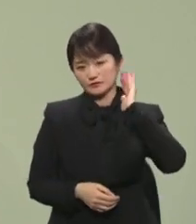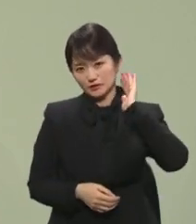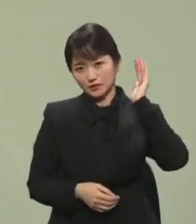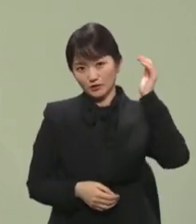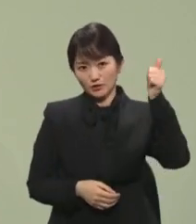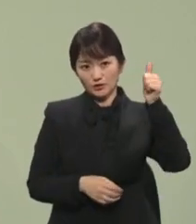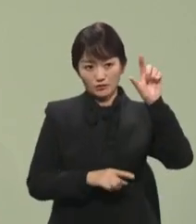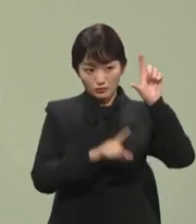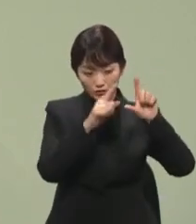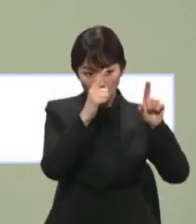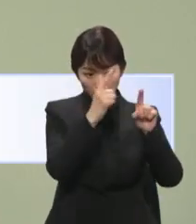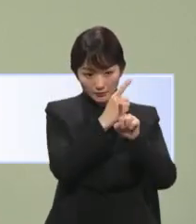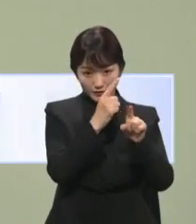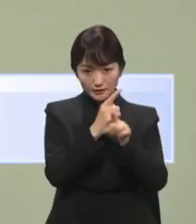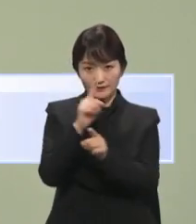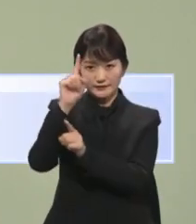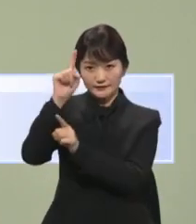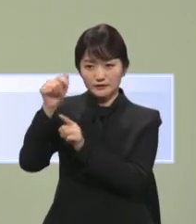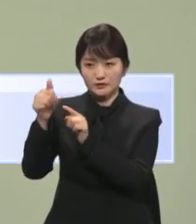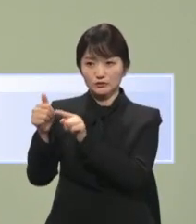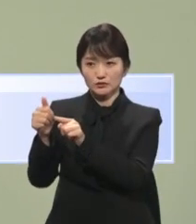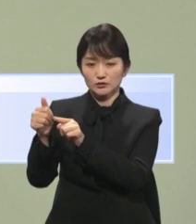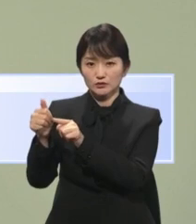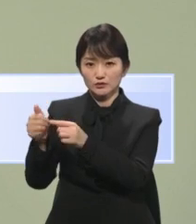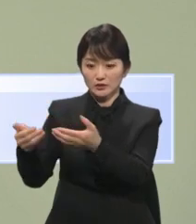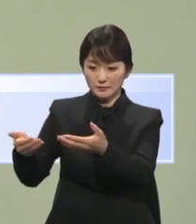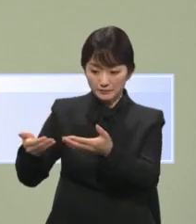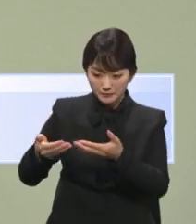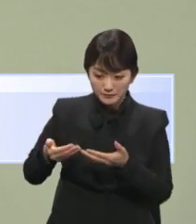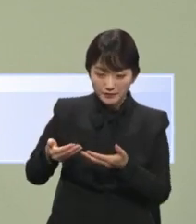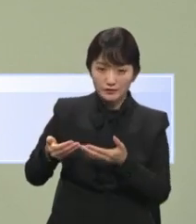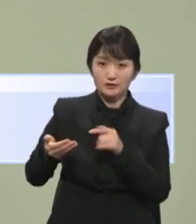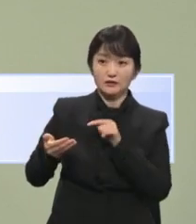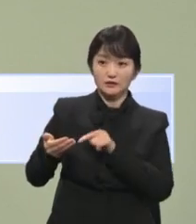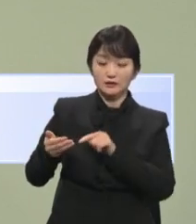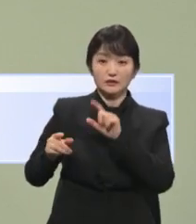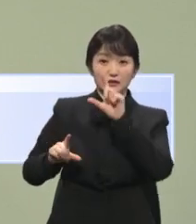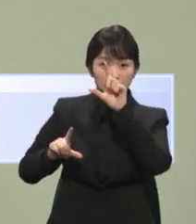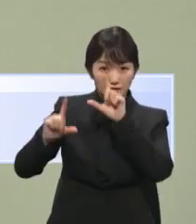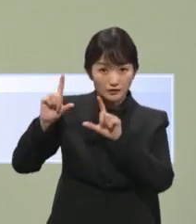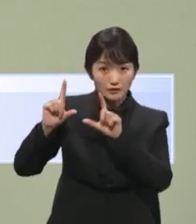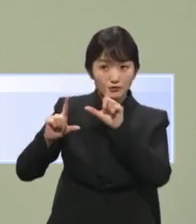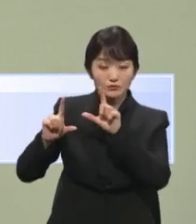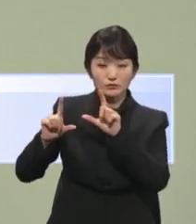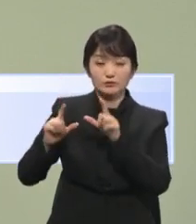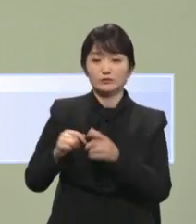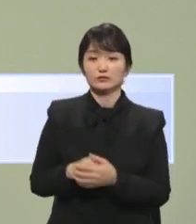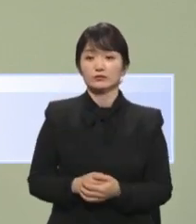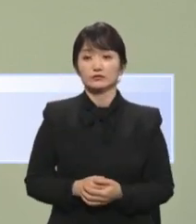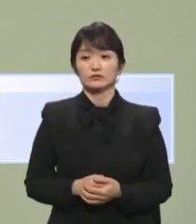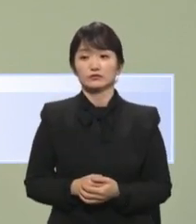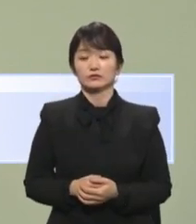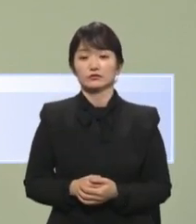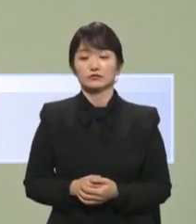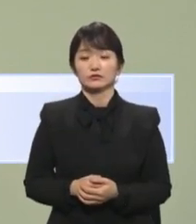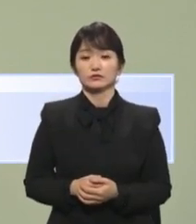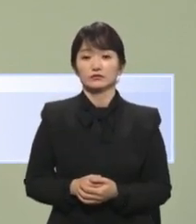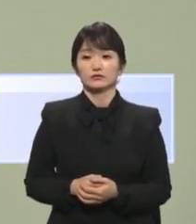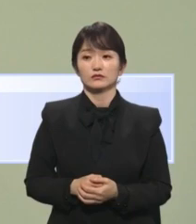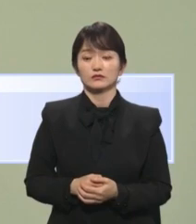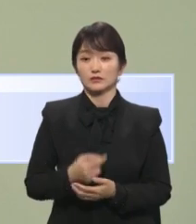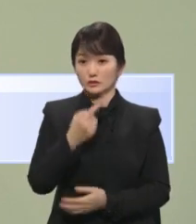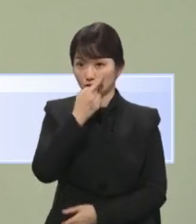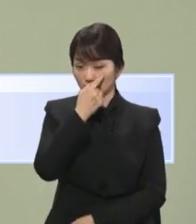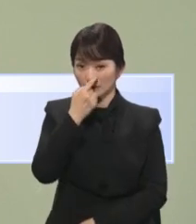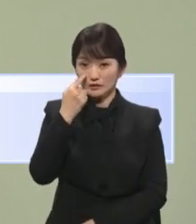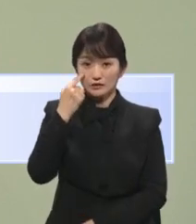이준석 전대표를 뭔가 수용하려고 하는 포용하려 한다라는 태도가이 이제는 그러한 태도로 변화했다는게 최선한 확인이